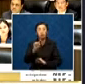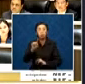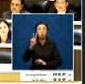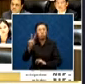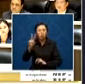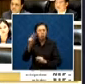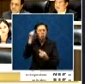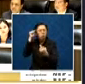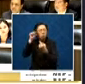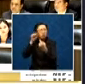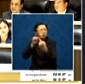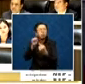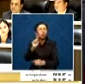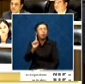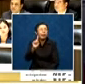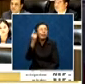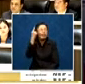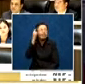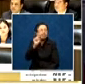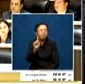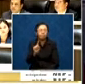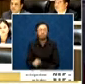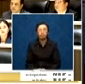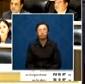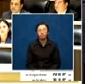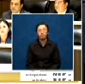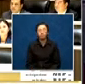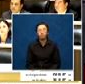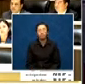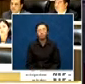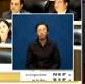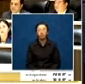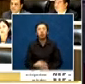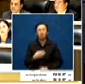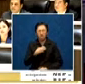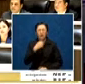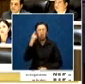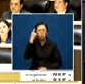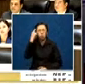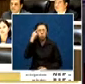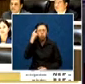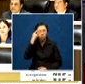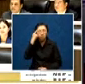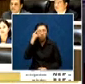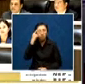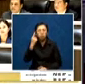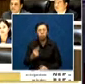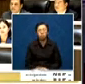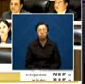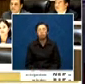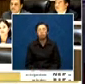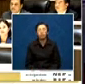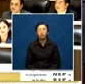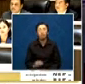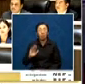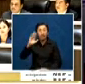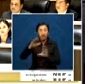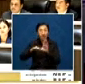ว่ามันก็ฟังเหตุผลหรอกอันนี้สวตอนนี้คุณเรนูนะฮะตังคจิวางกู